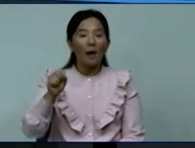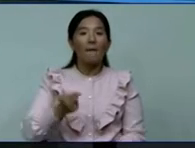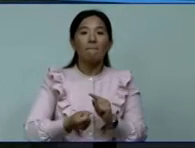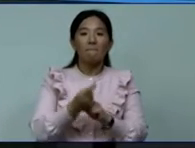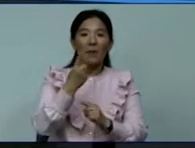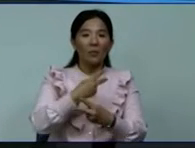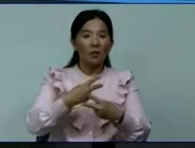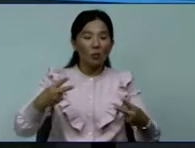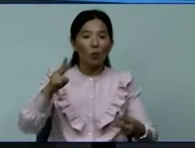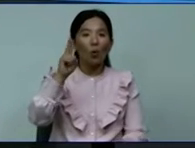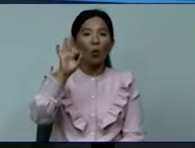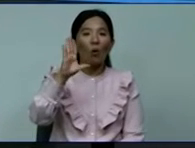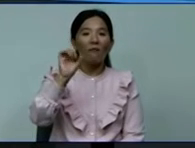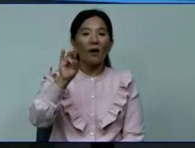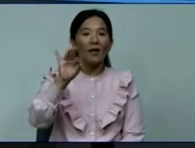ковалентные связи